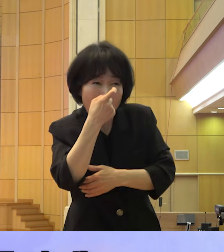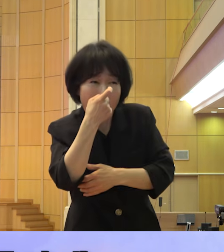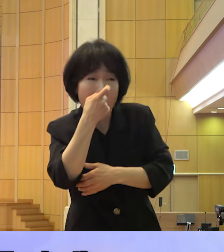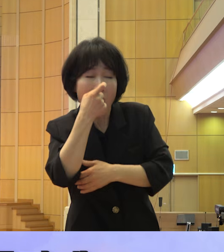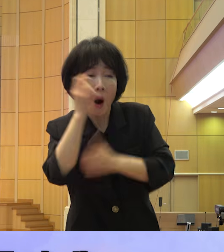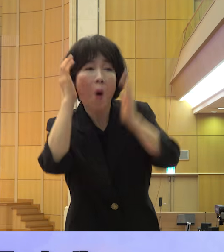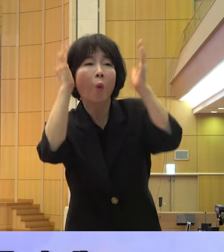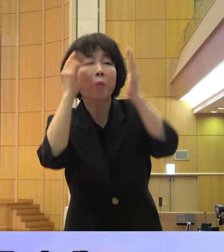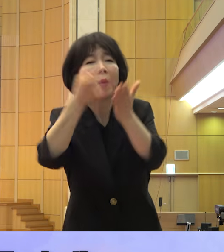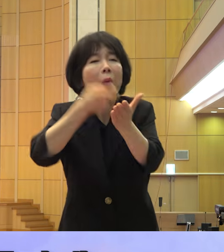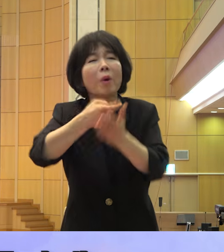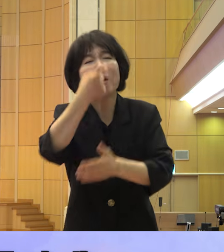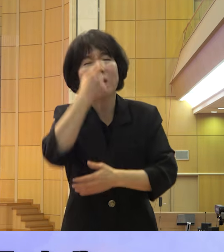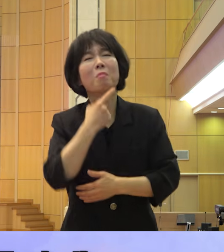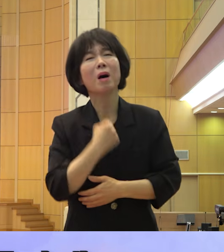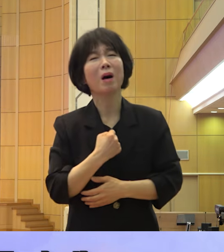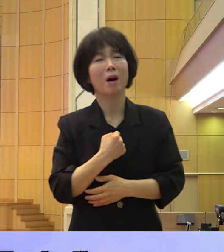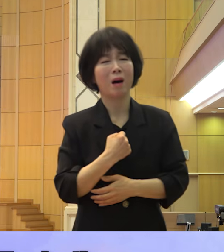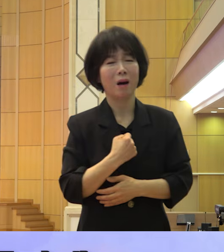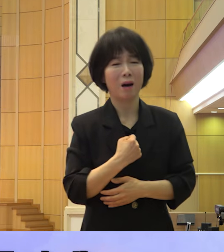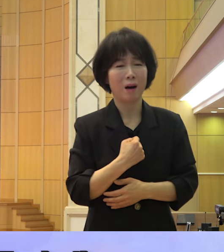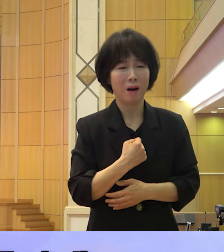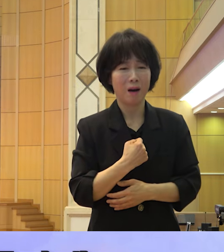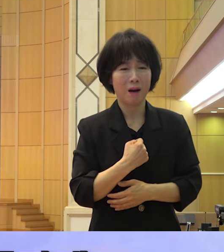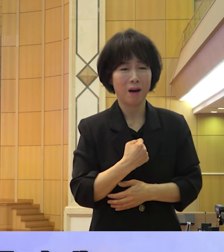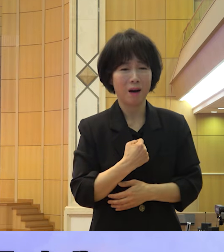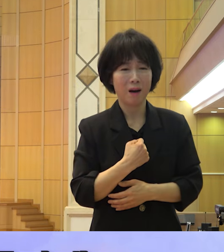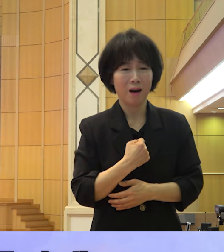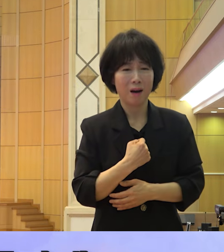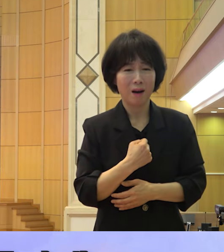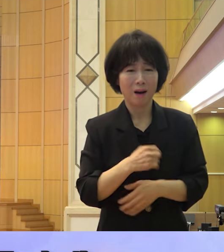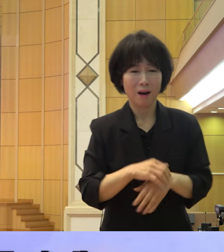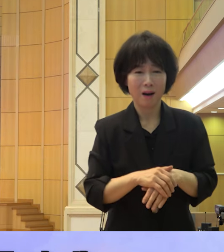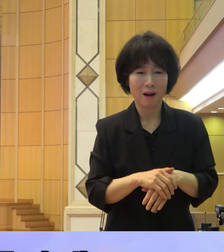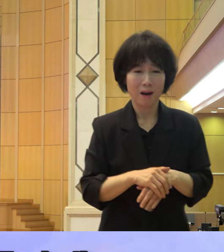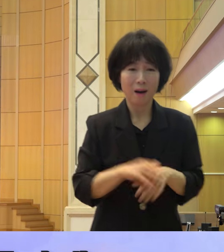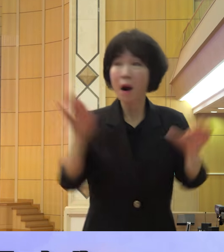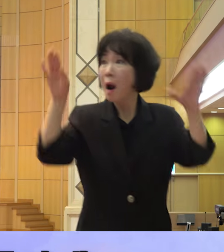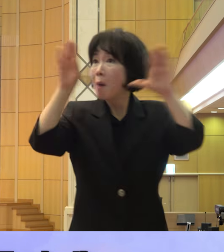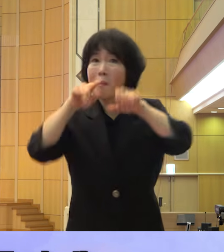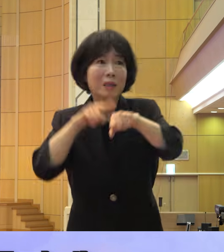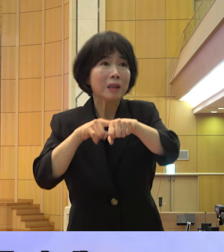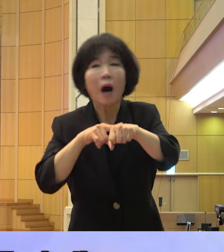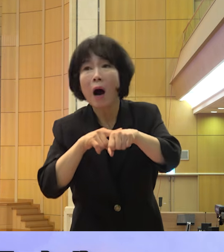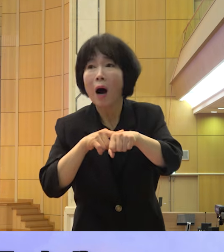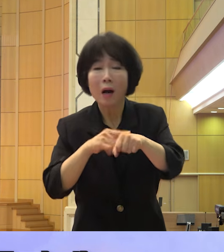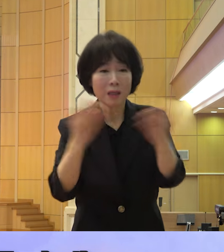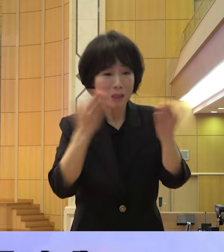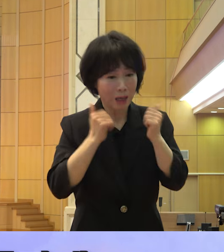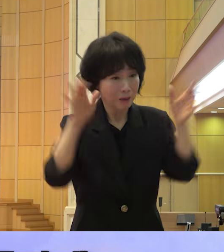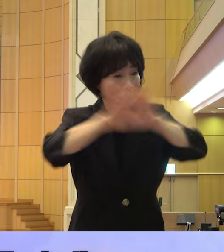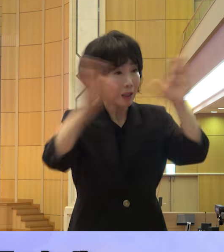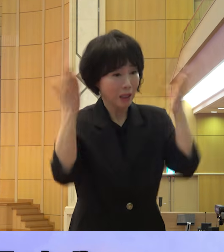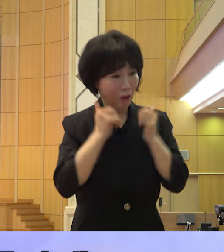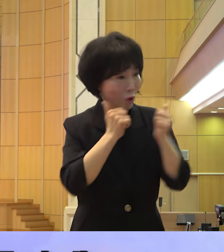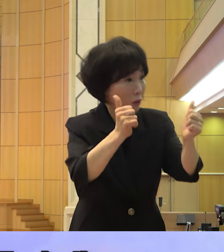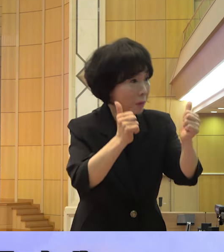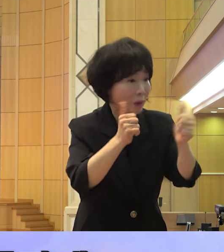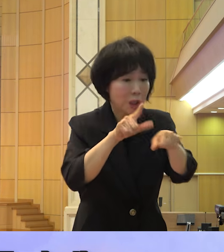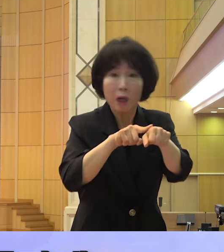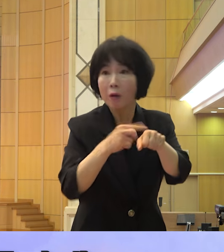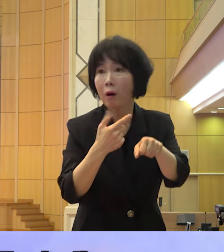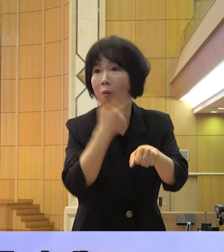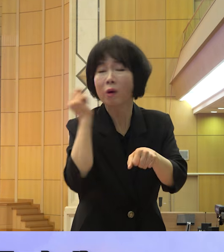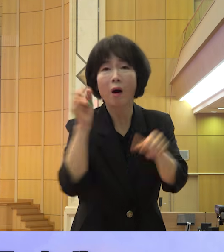강의록으로 공부를 했는데 저는 이거 공부를 하면 좀 공부하는 거를 좀 아이고 저렇게도 공부하려고